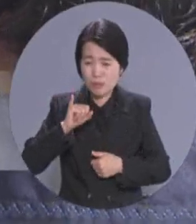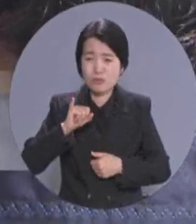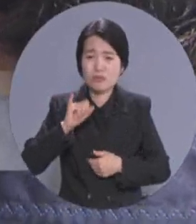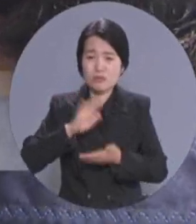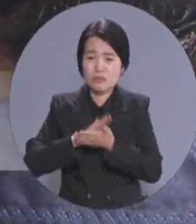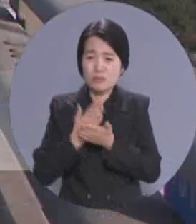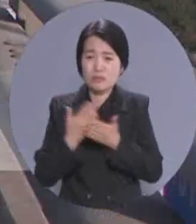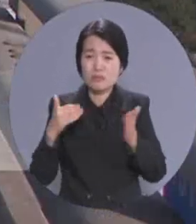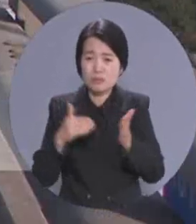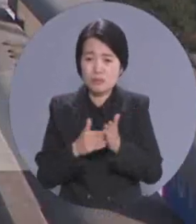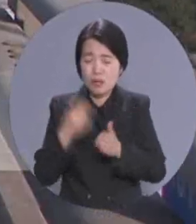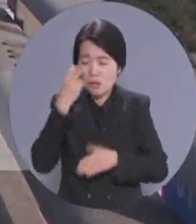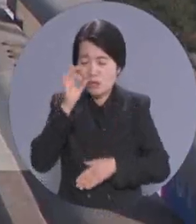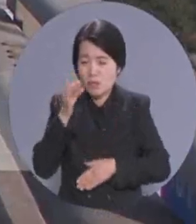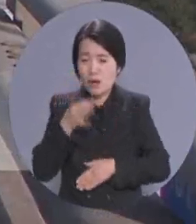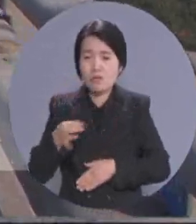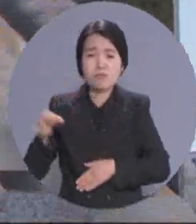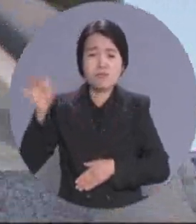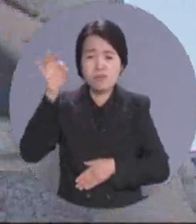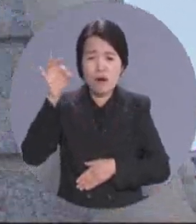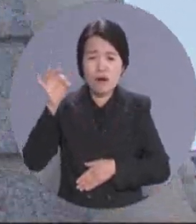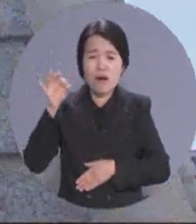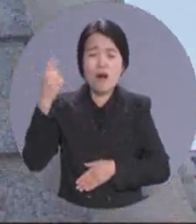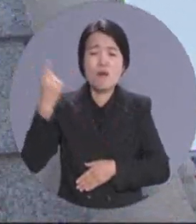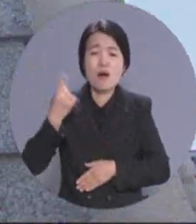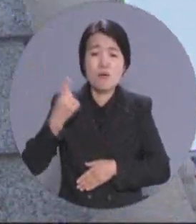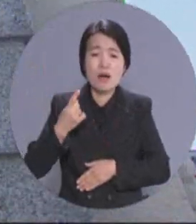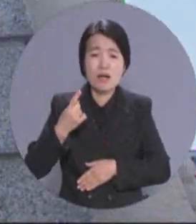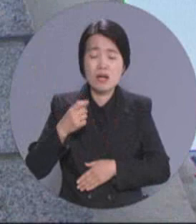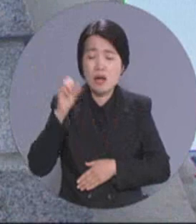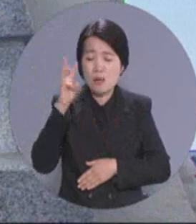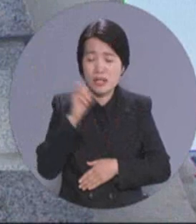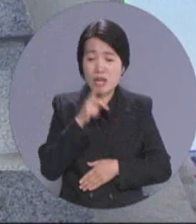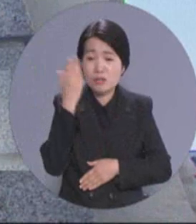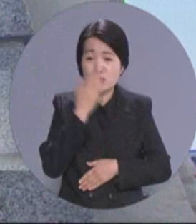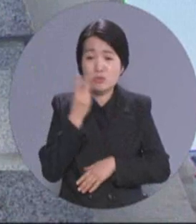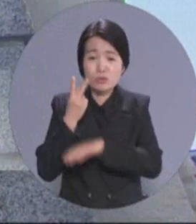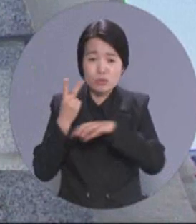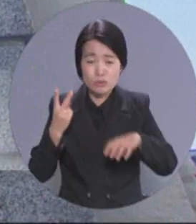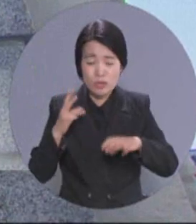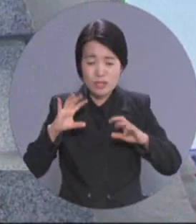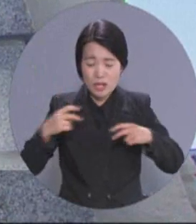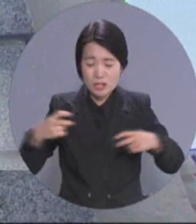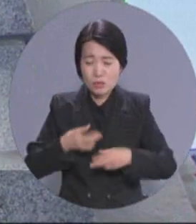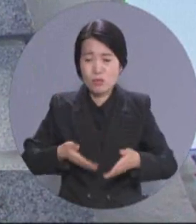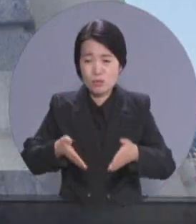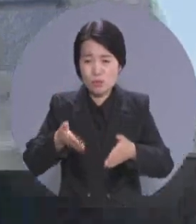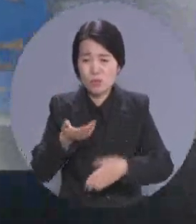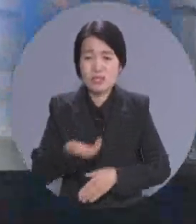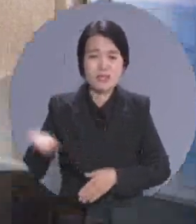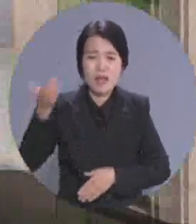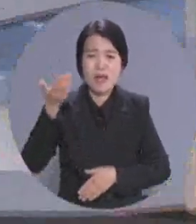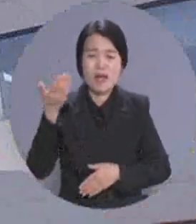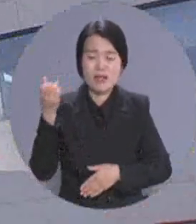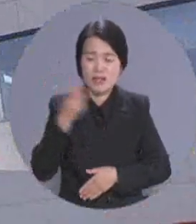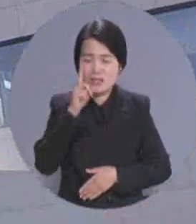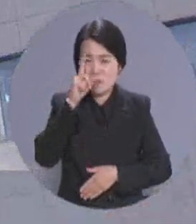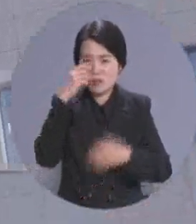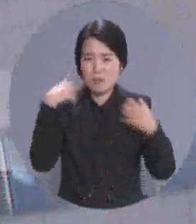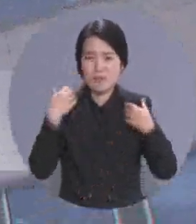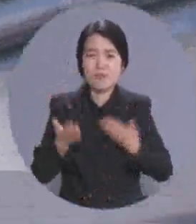유지 관리비는 증가할 수밖에 없는 상황. 지자체들은 이순신 대교를 국도로 승격해 줄 것을 다시 한번